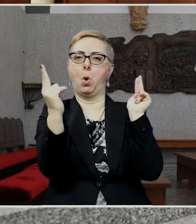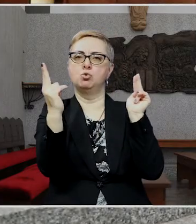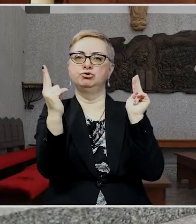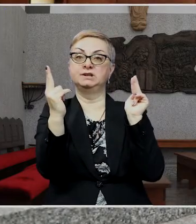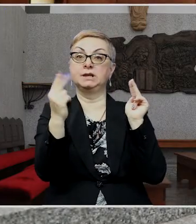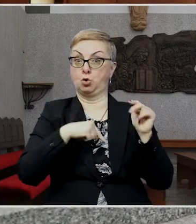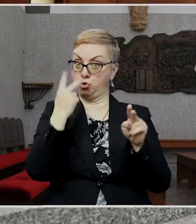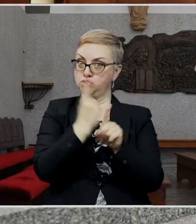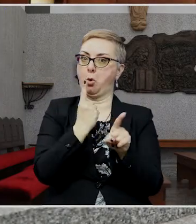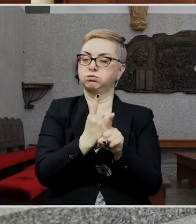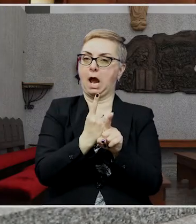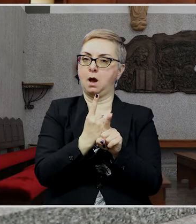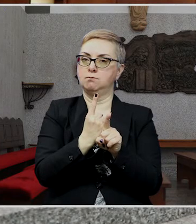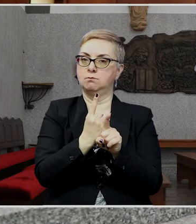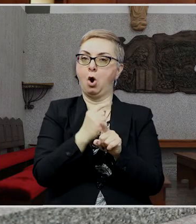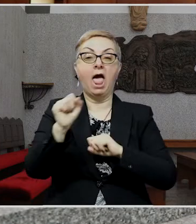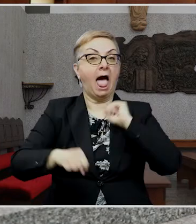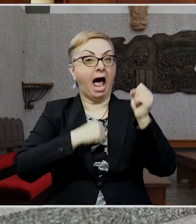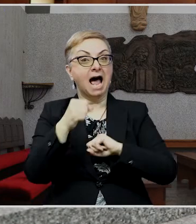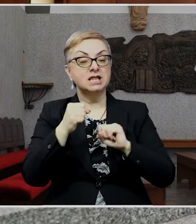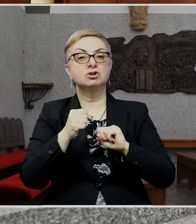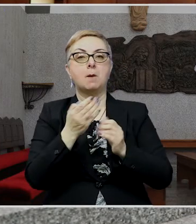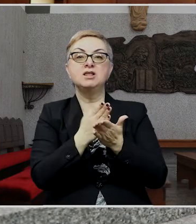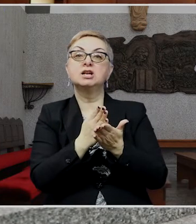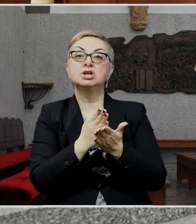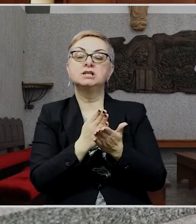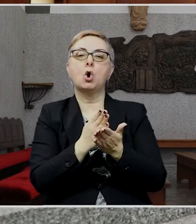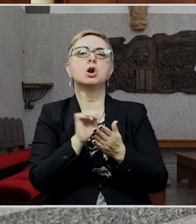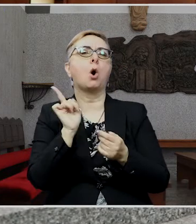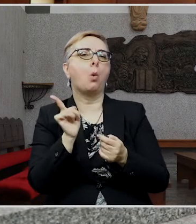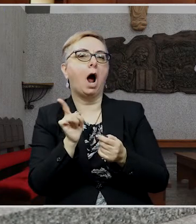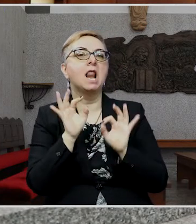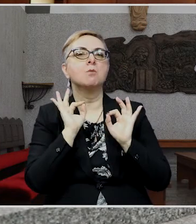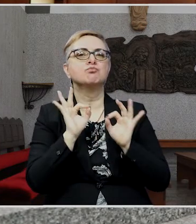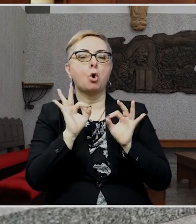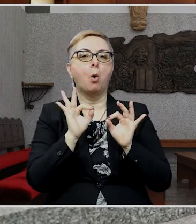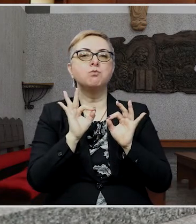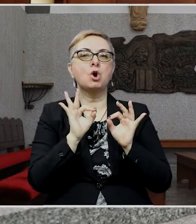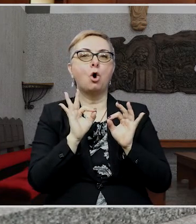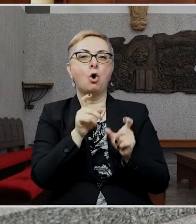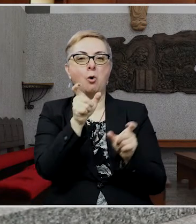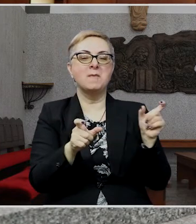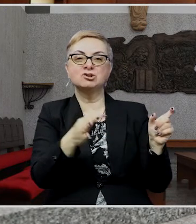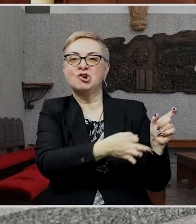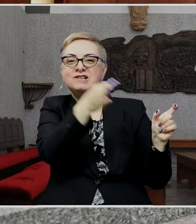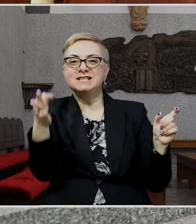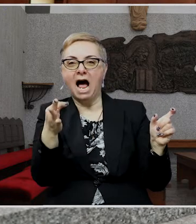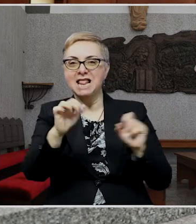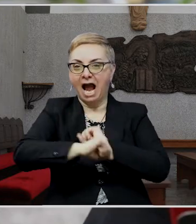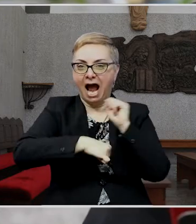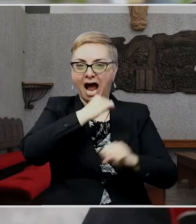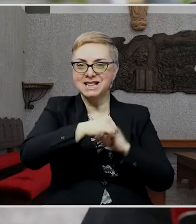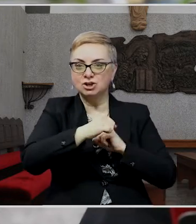per questo che l'atteggiamento dell'inter cessione è l'atteggiamento proprio dei santi